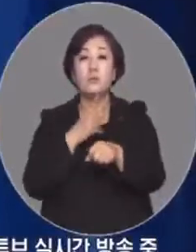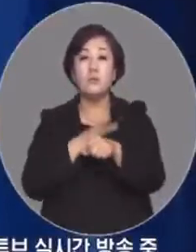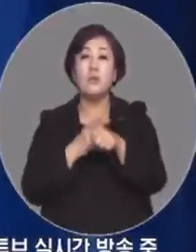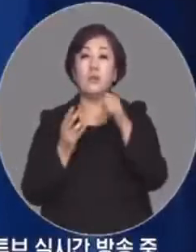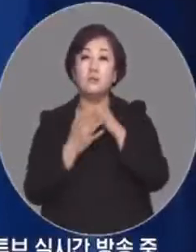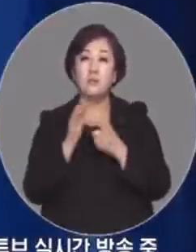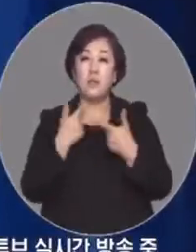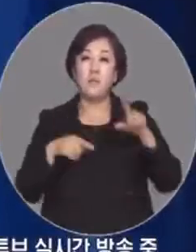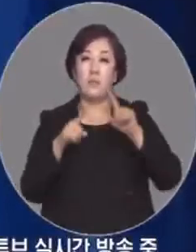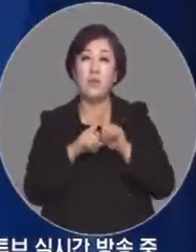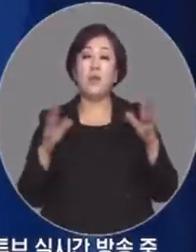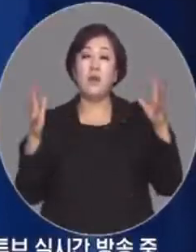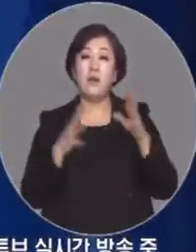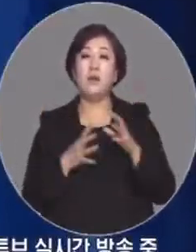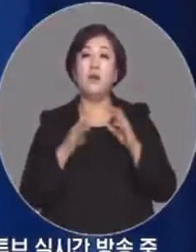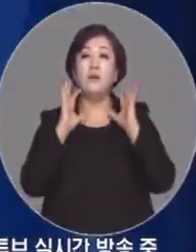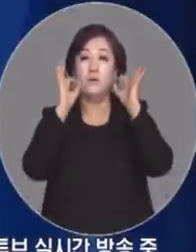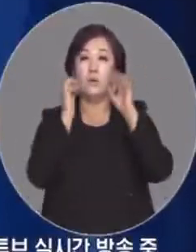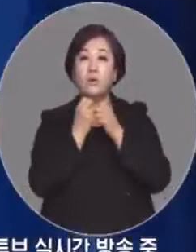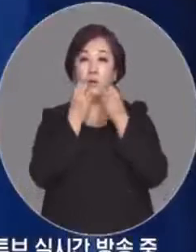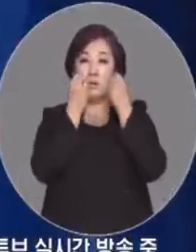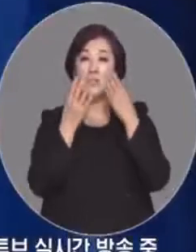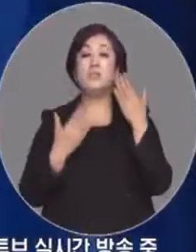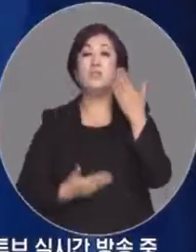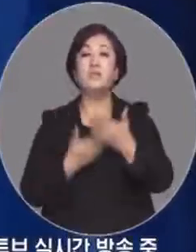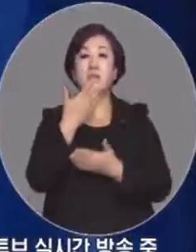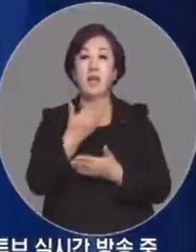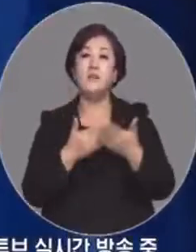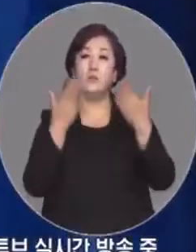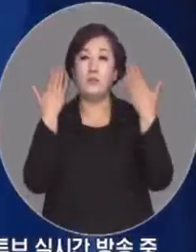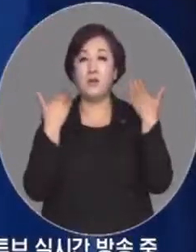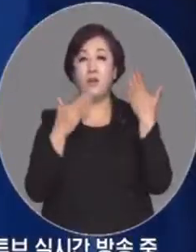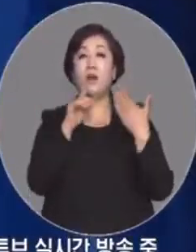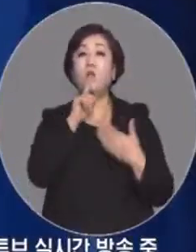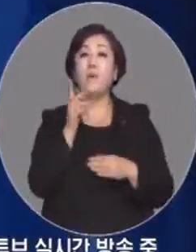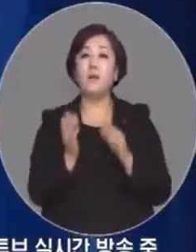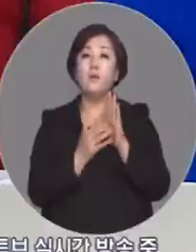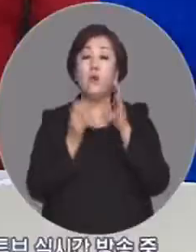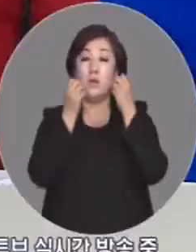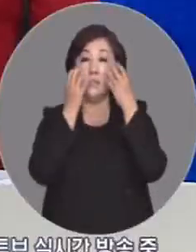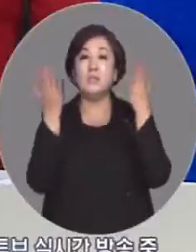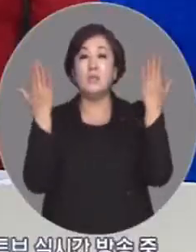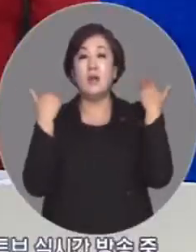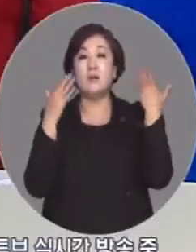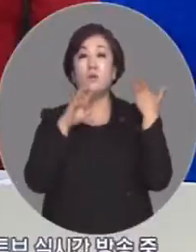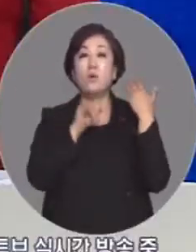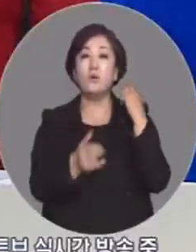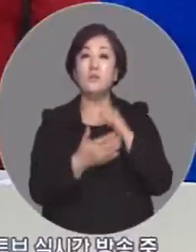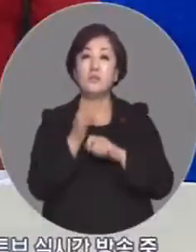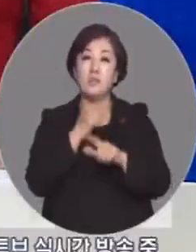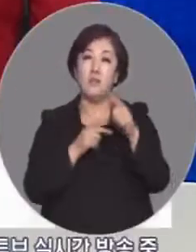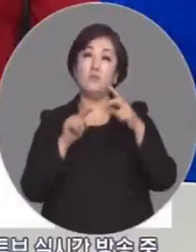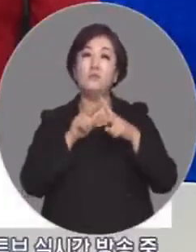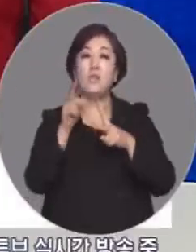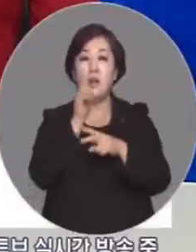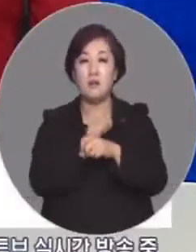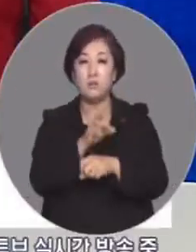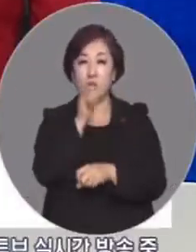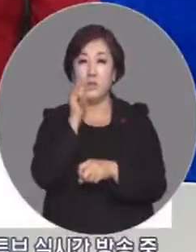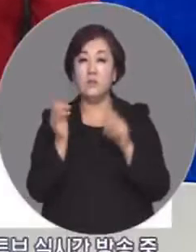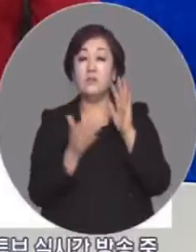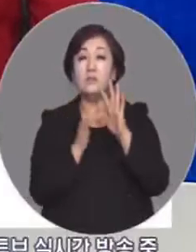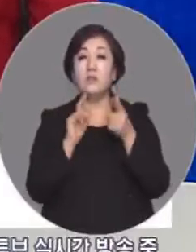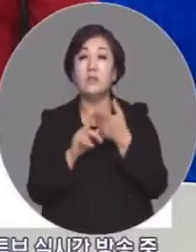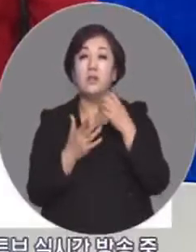노력하는 학교를 뭐 혁신학교, 서로 나눔 학교라고 얘기하고 있습니다. 예, 혁신학교라고 하면 이해가 좀 빨리 되실 수도 있겠네요.